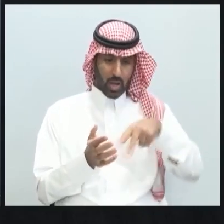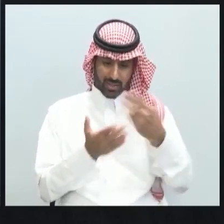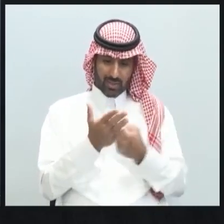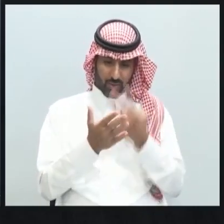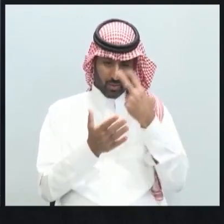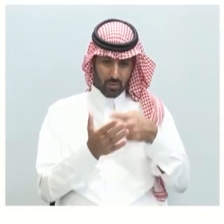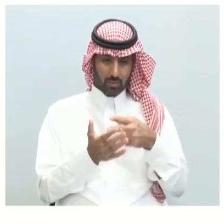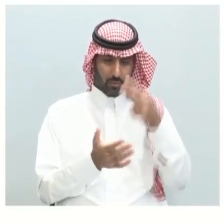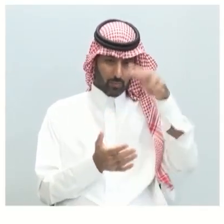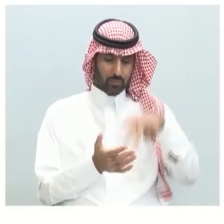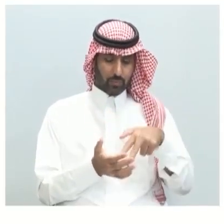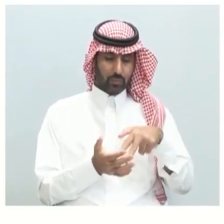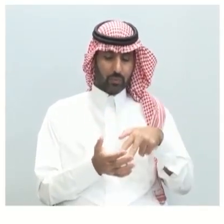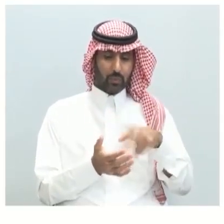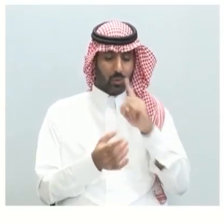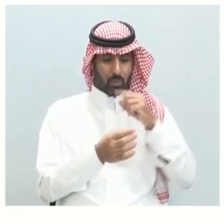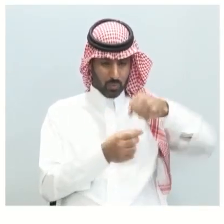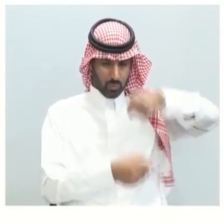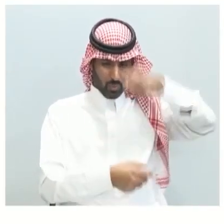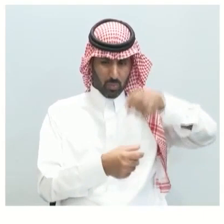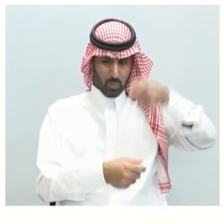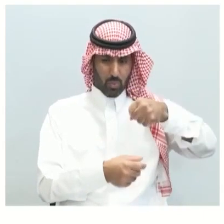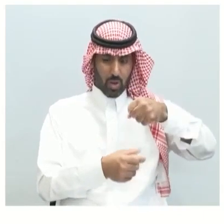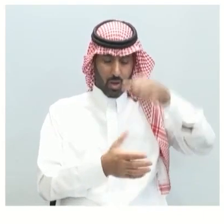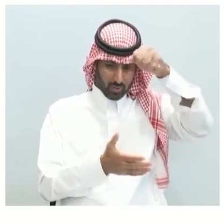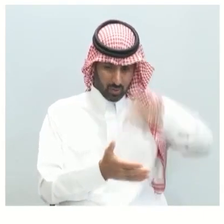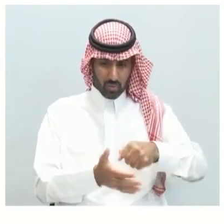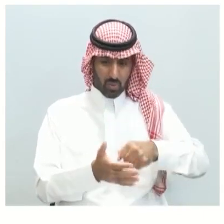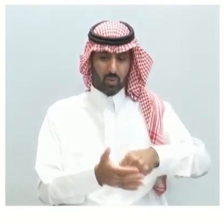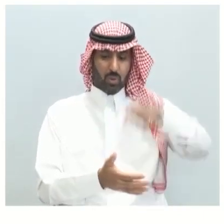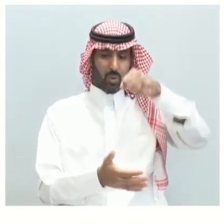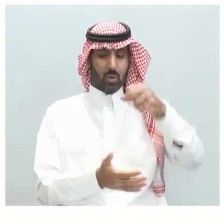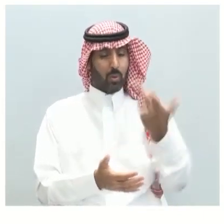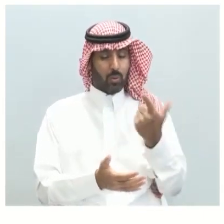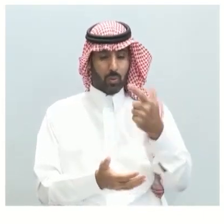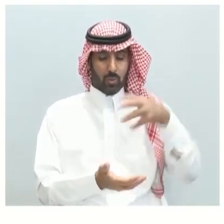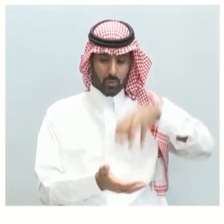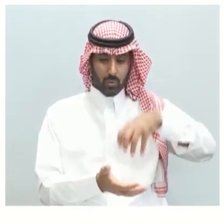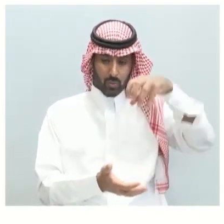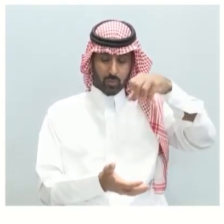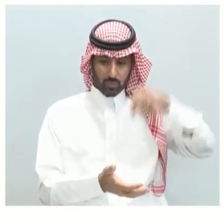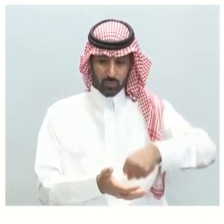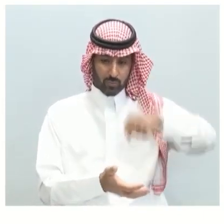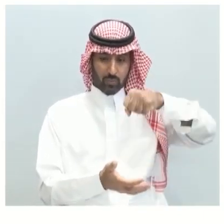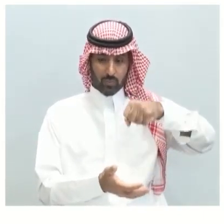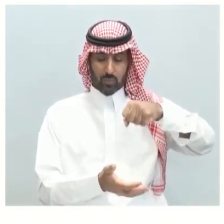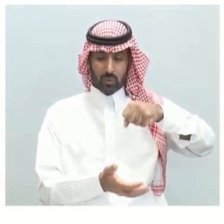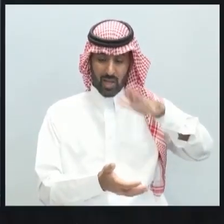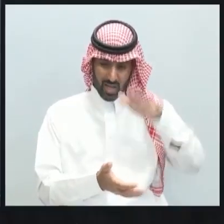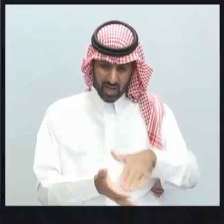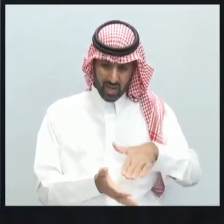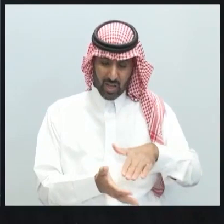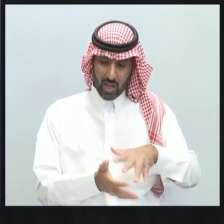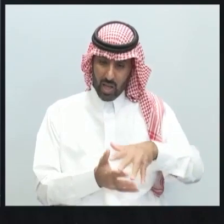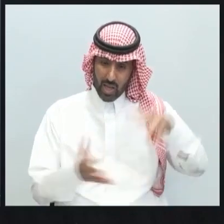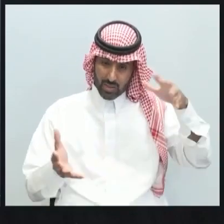فتنته رسمات هل يتحرك المكبس الى اعلى ام الى اسفل هل يتحرك الى اعلى ام الى اسفل بمعنى هل يقل الحجم ام